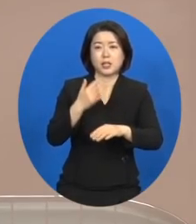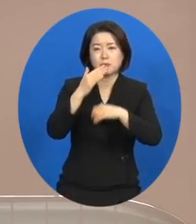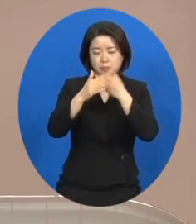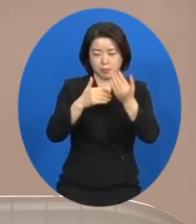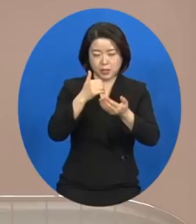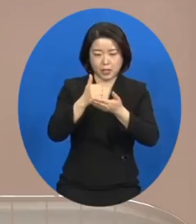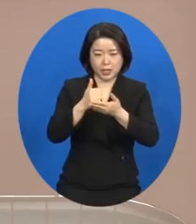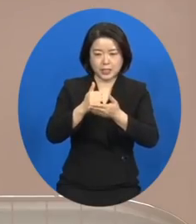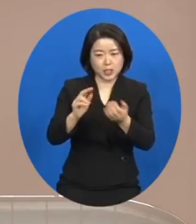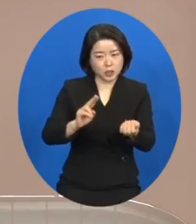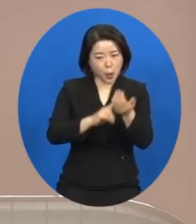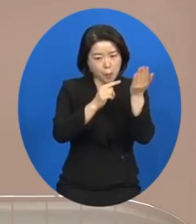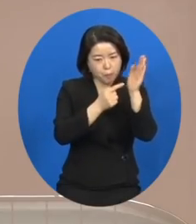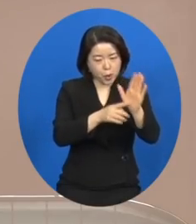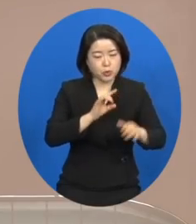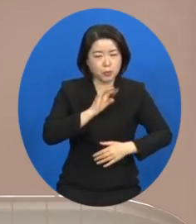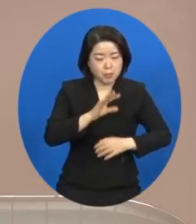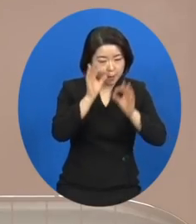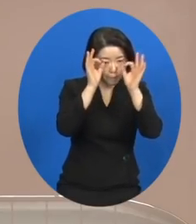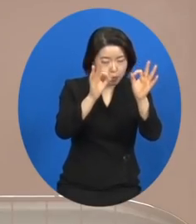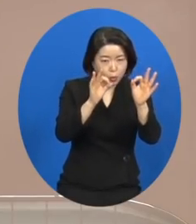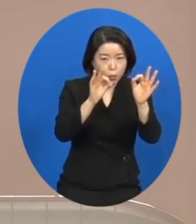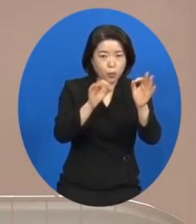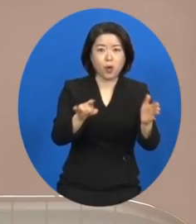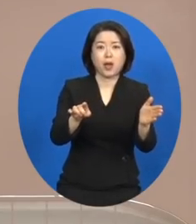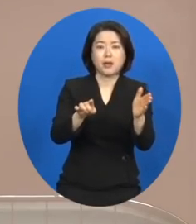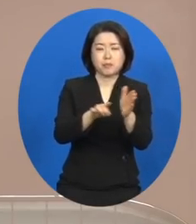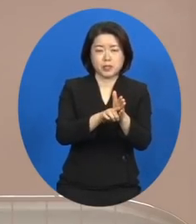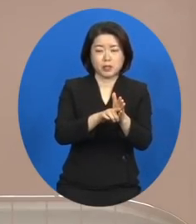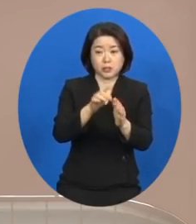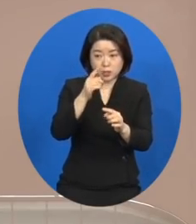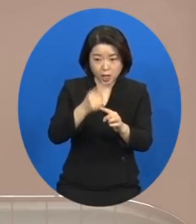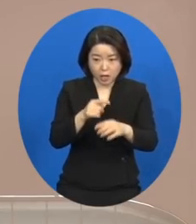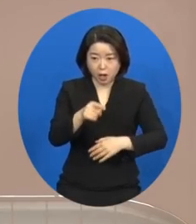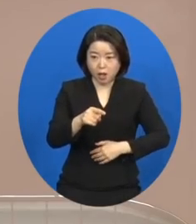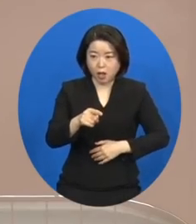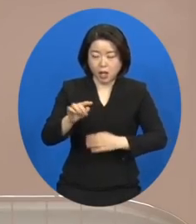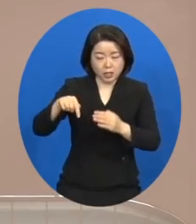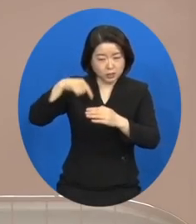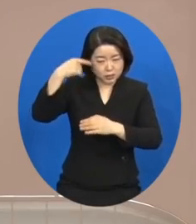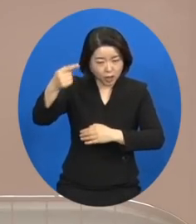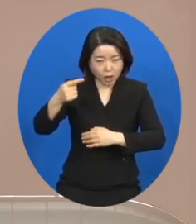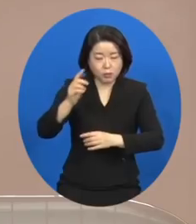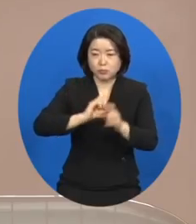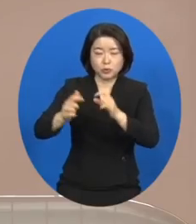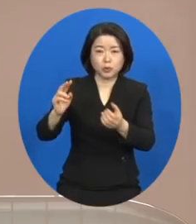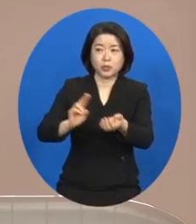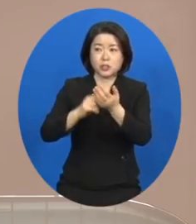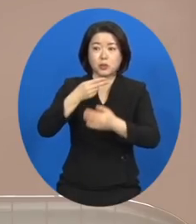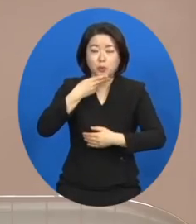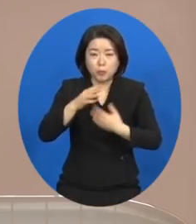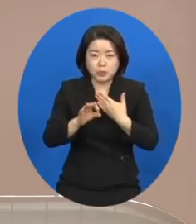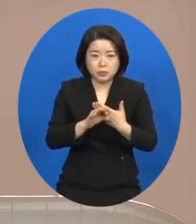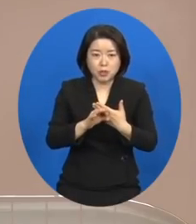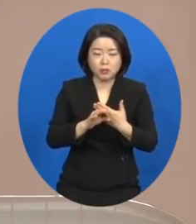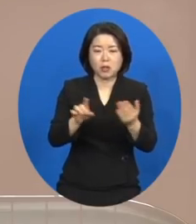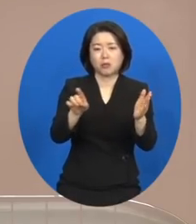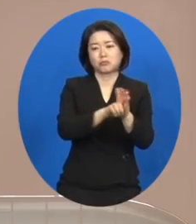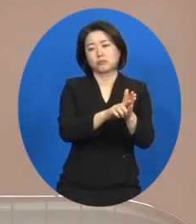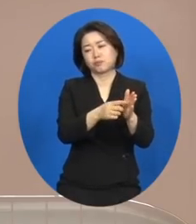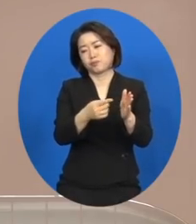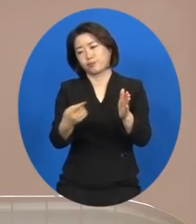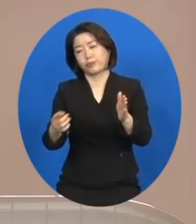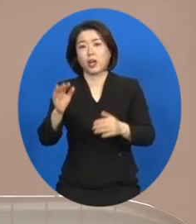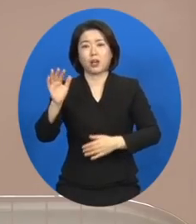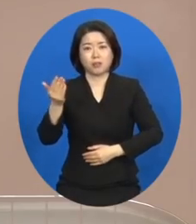믿었다가 더 이상 표적이 보이지 않고 일어나지 않으면 믿음을 잃어버리는 경우를 보게 됩니다.